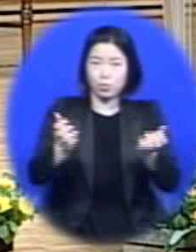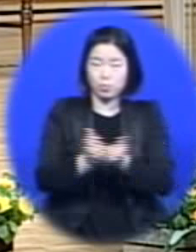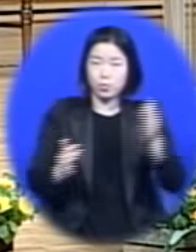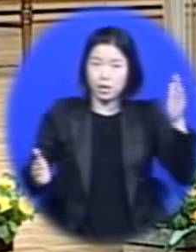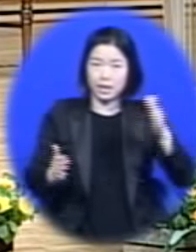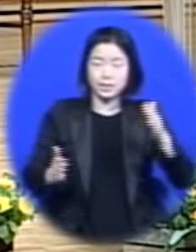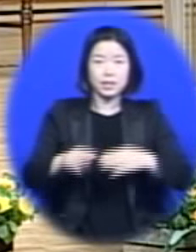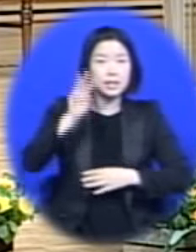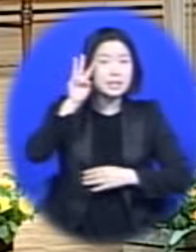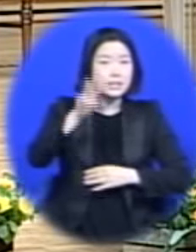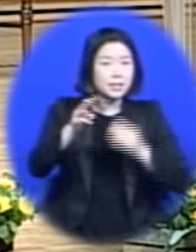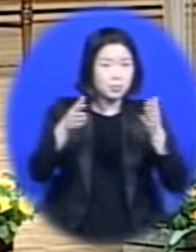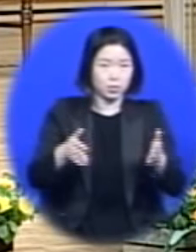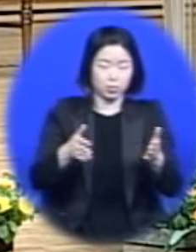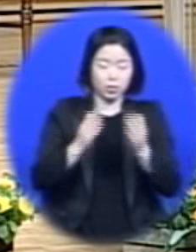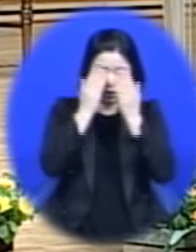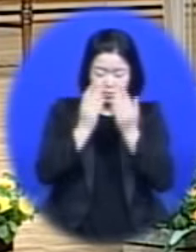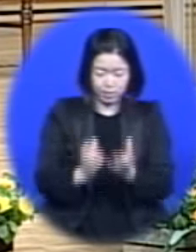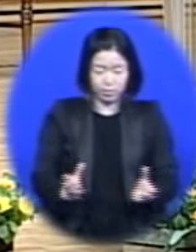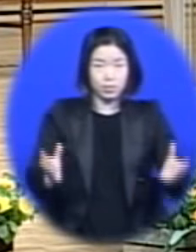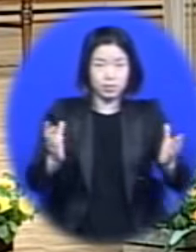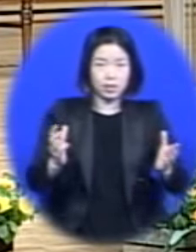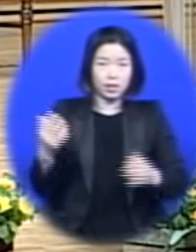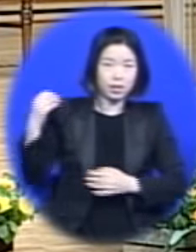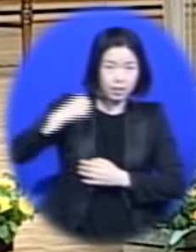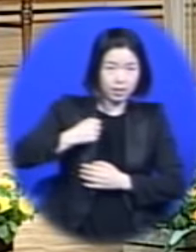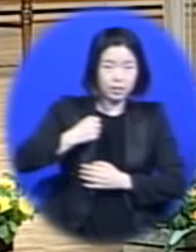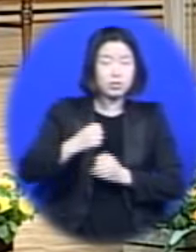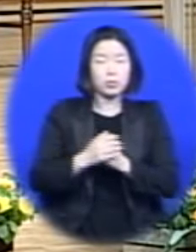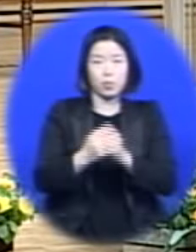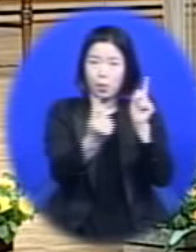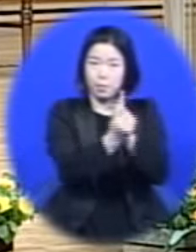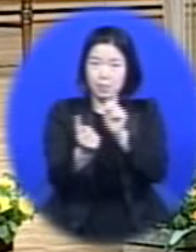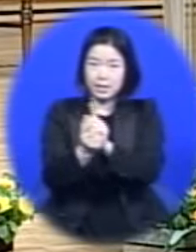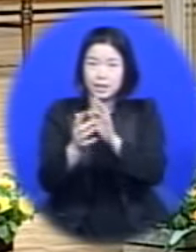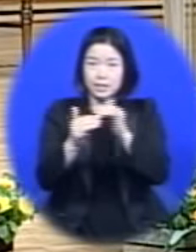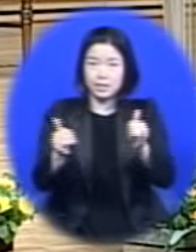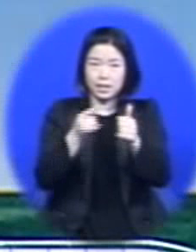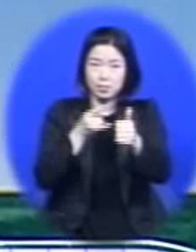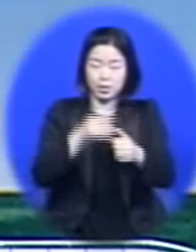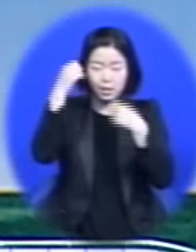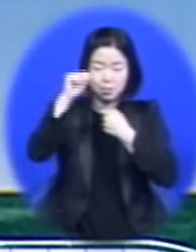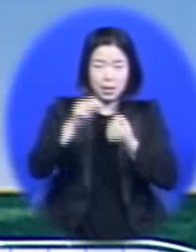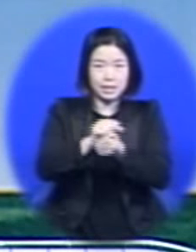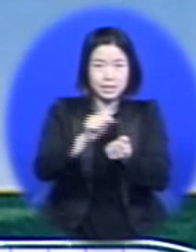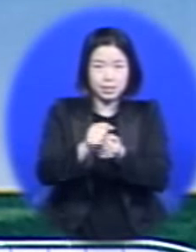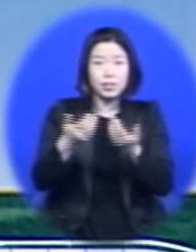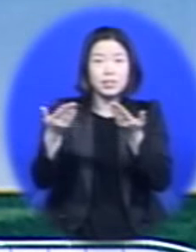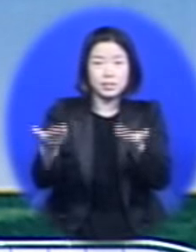3일 동안 세수대야를 들고 만나는 사람들마다 발을 씻어주는 전도를 하게